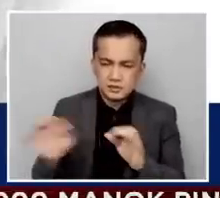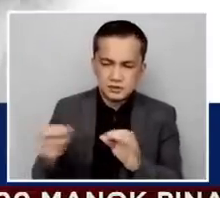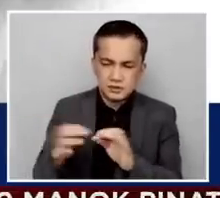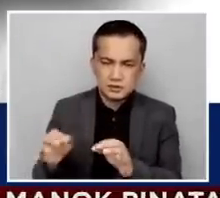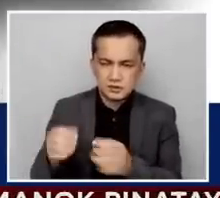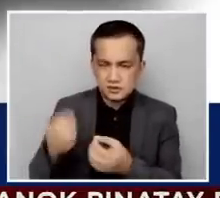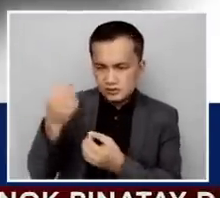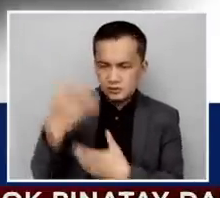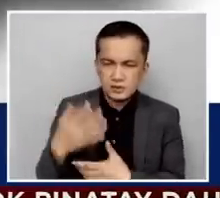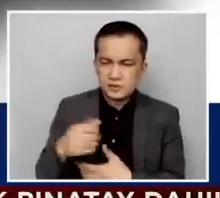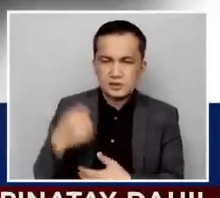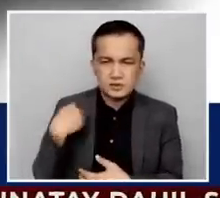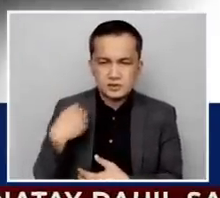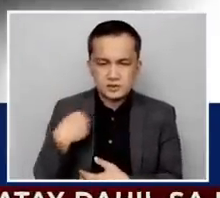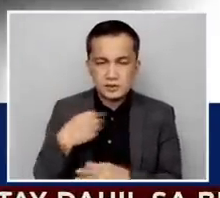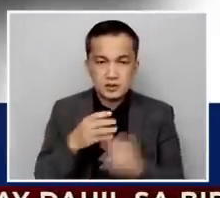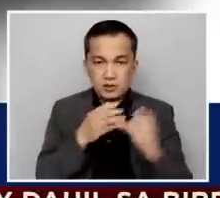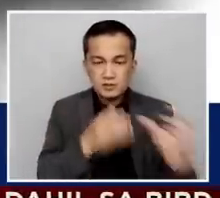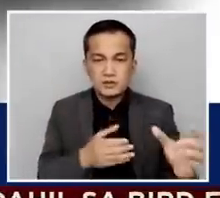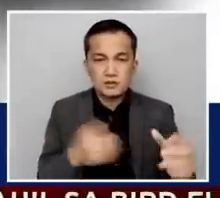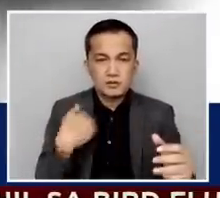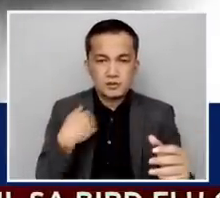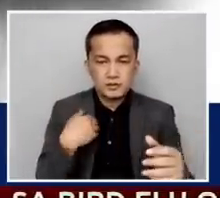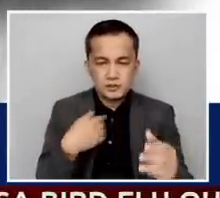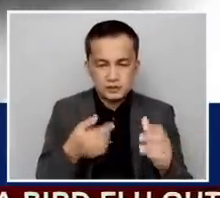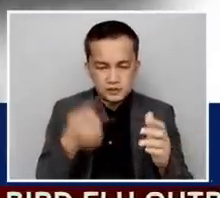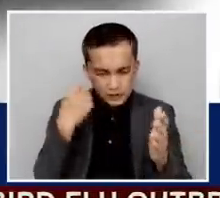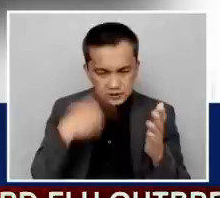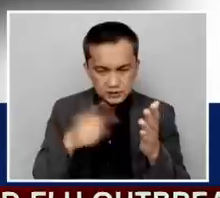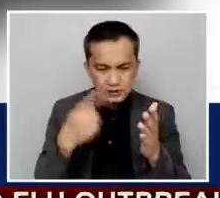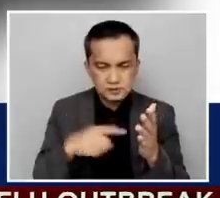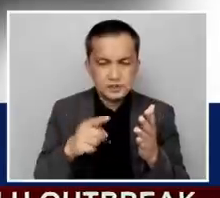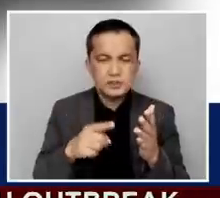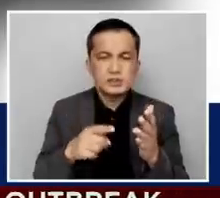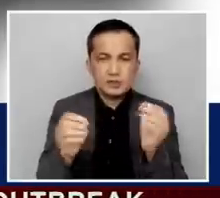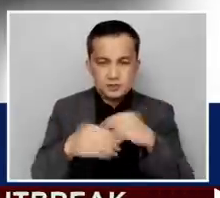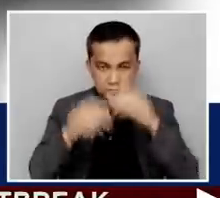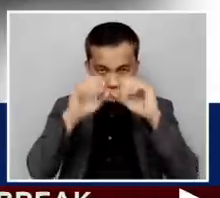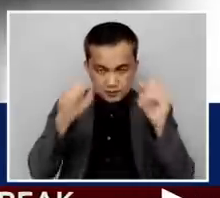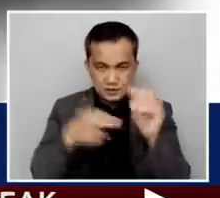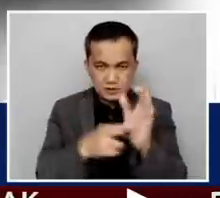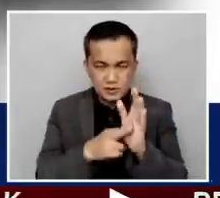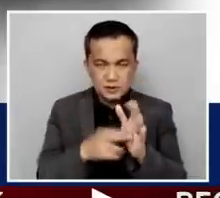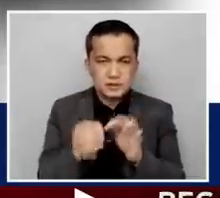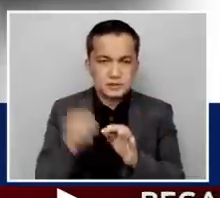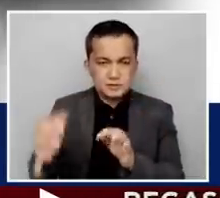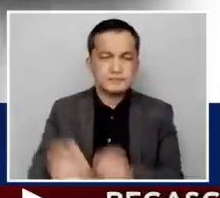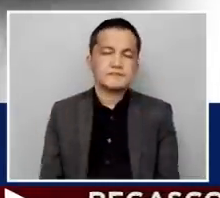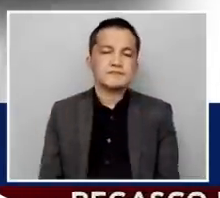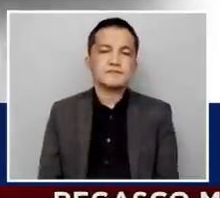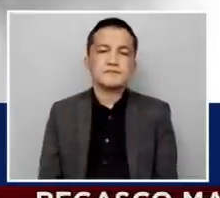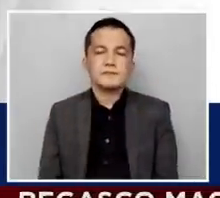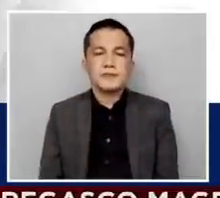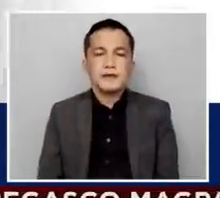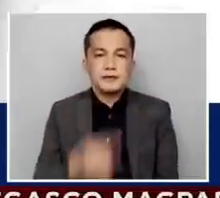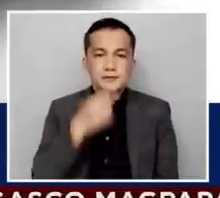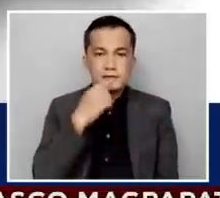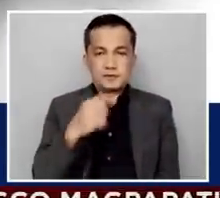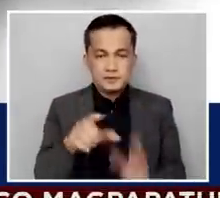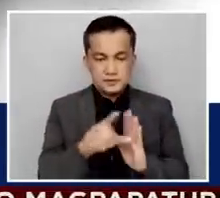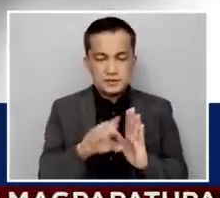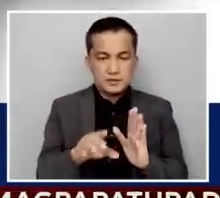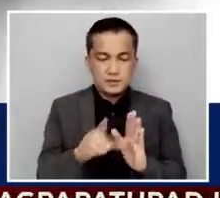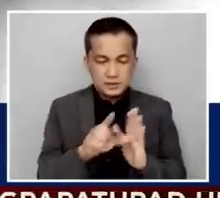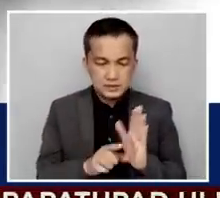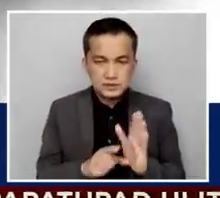hindi muna magkukomento habang nire-review pa ng Malacanang ang request for extension. Ayon naman sa batas,